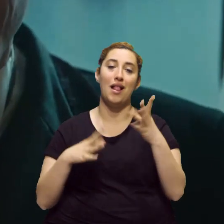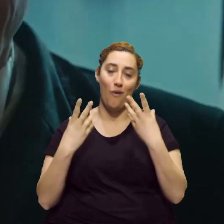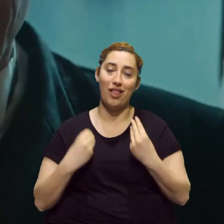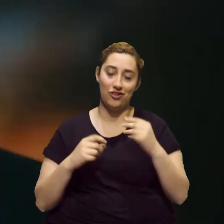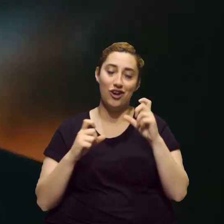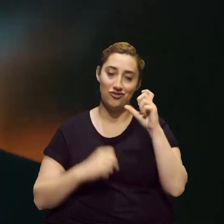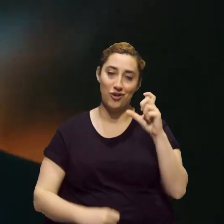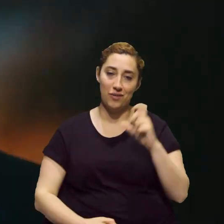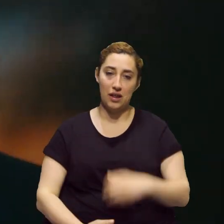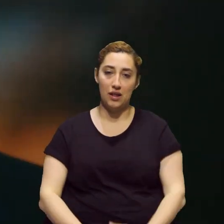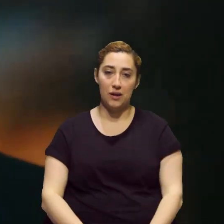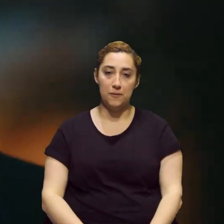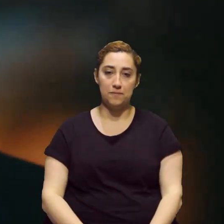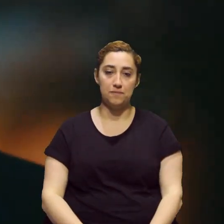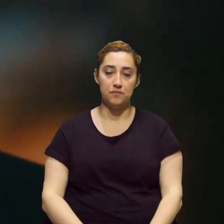çıkacak Cemil.